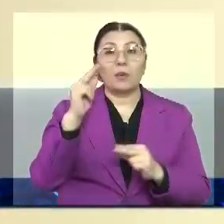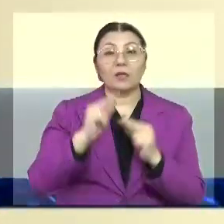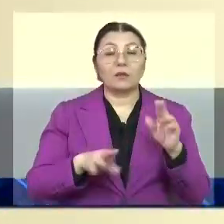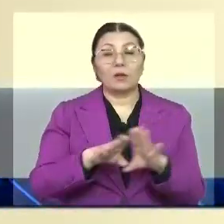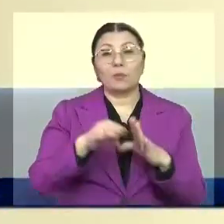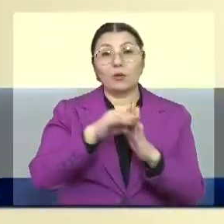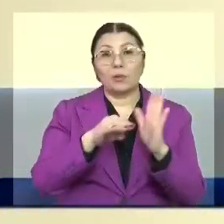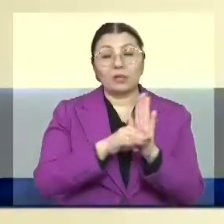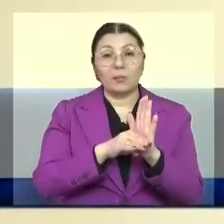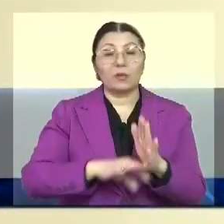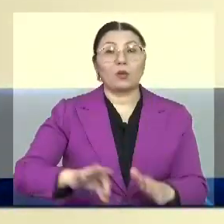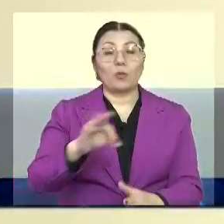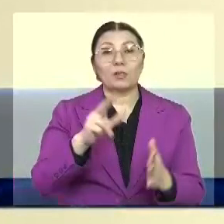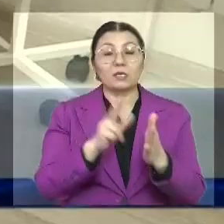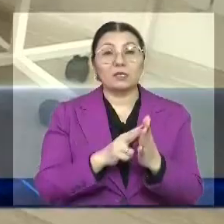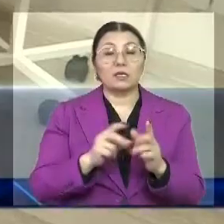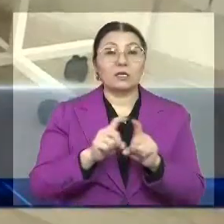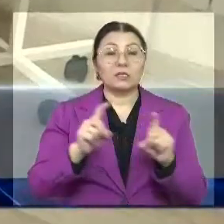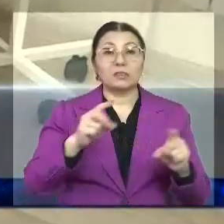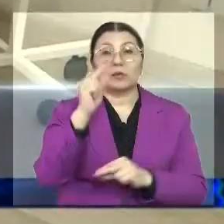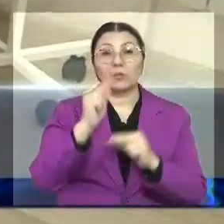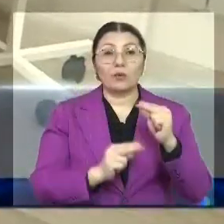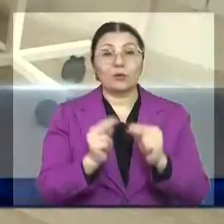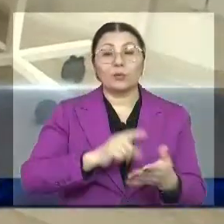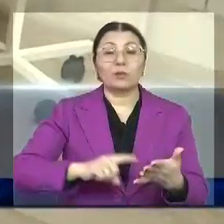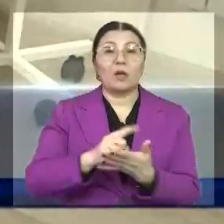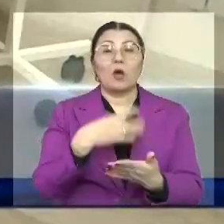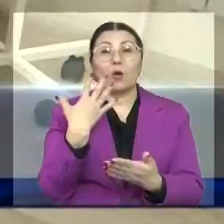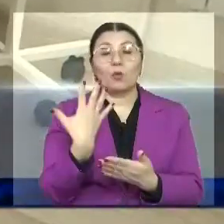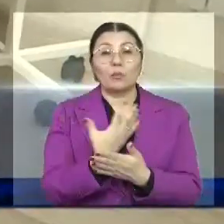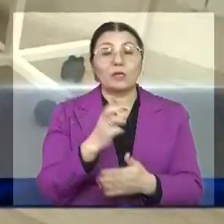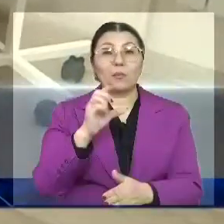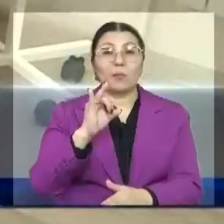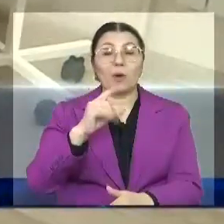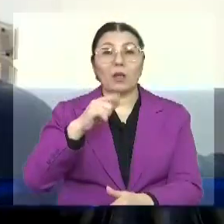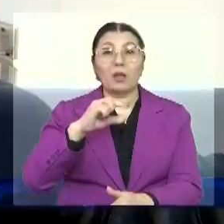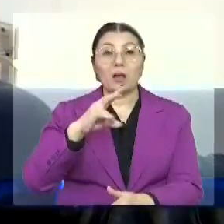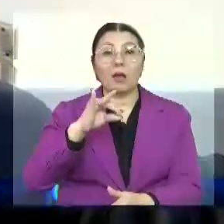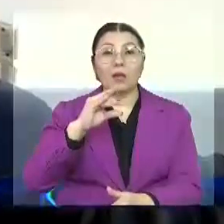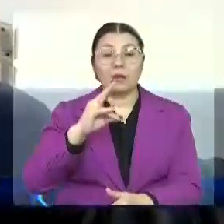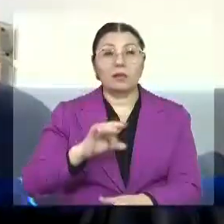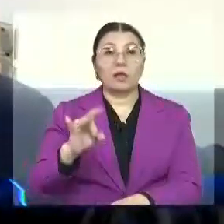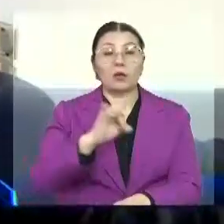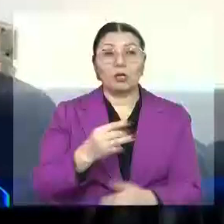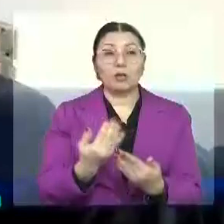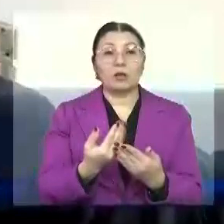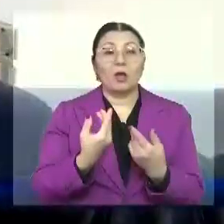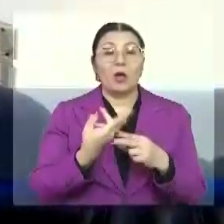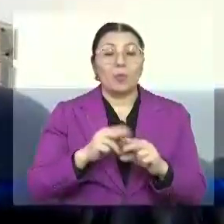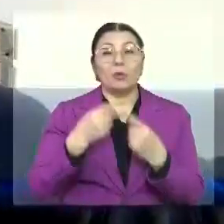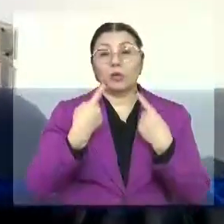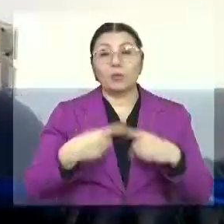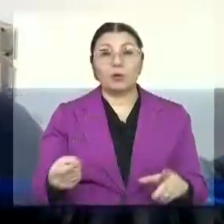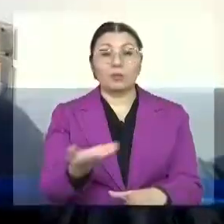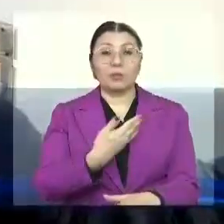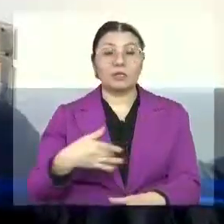бағдарлама бойынша облыста 8 нысан бой көтеруі тиіс. Оның 5-еуі Байғанин ауданында. Енді қазір бұдан бөлек